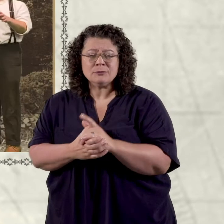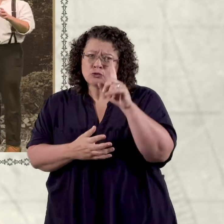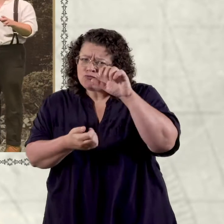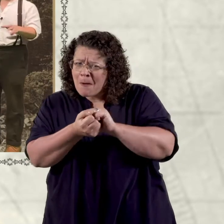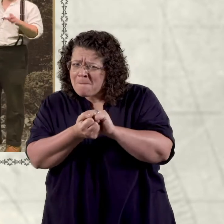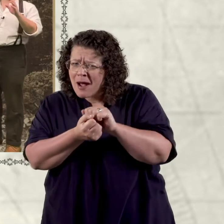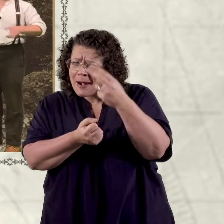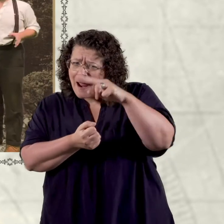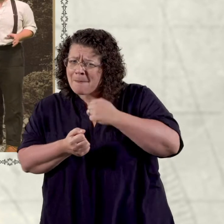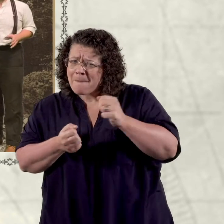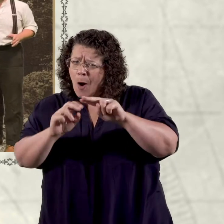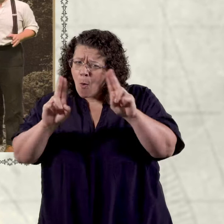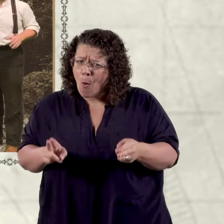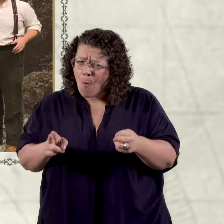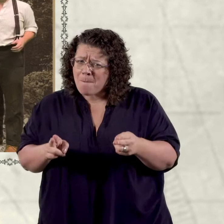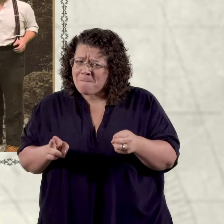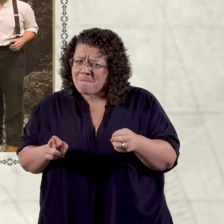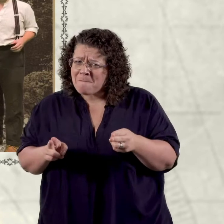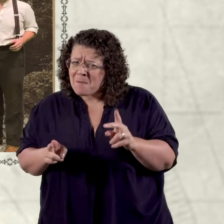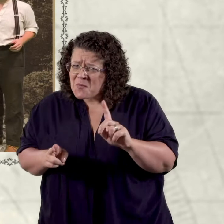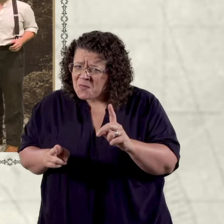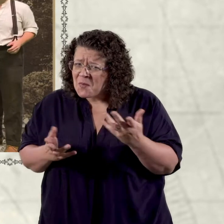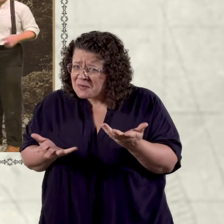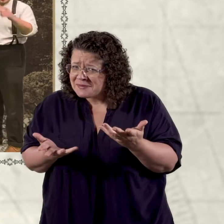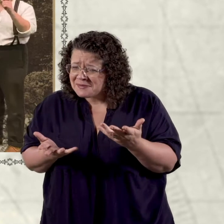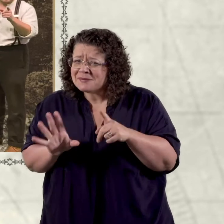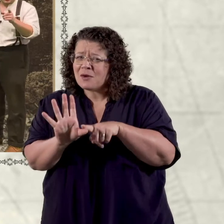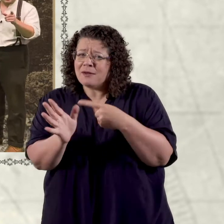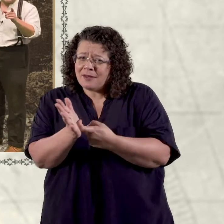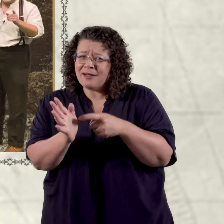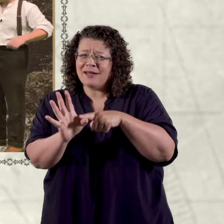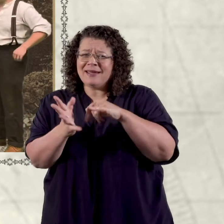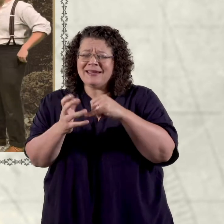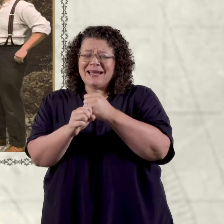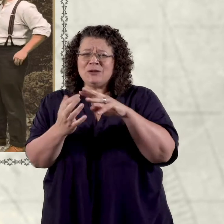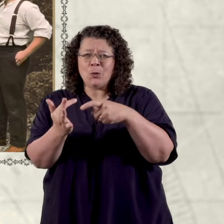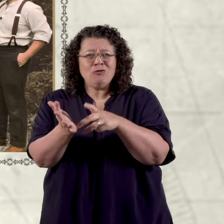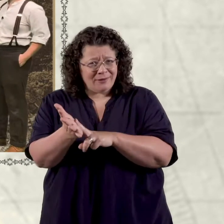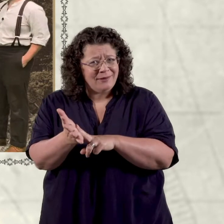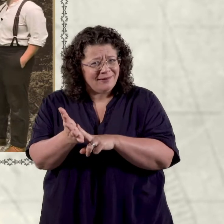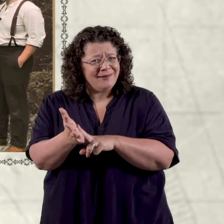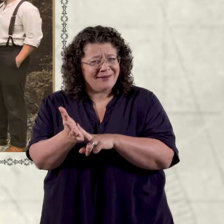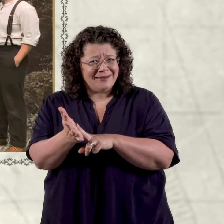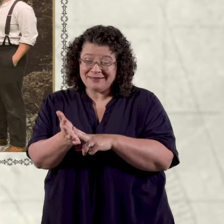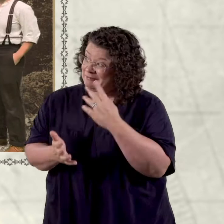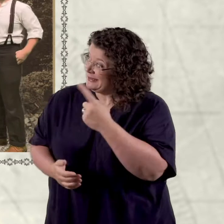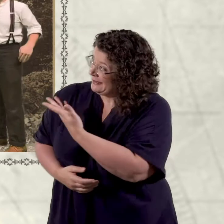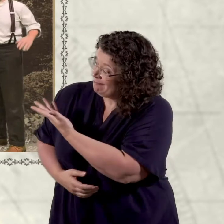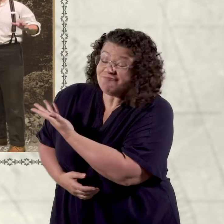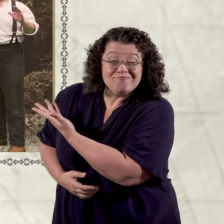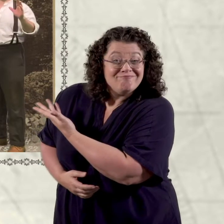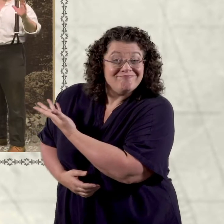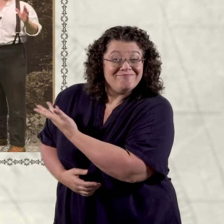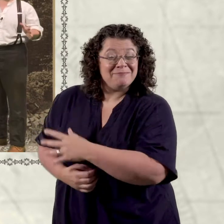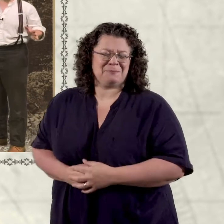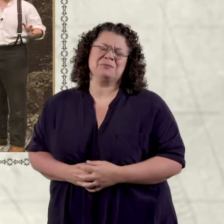Ydych chi'n cofio be oedd enw'n nghartra i yn Nhraws Fynydd? Yr Ysgwrn. Ffarm yr Ysgwrn. Ac mae